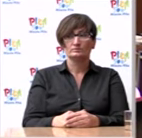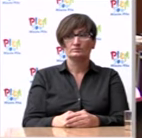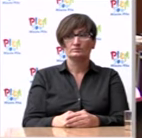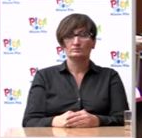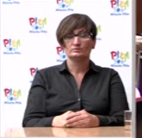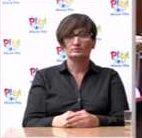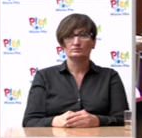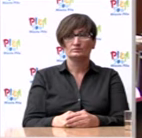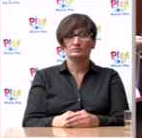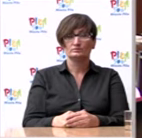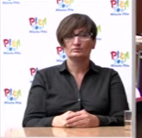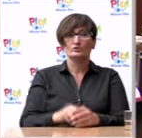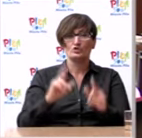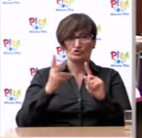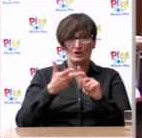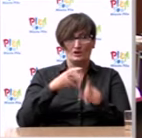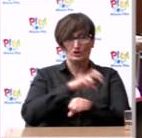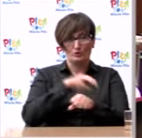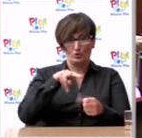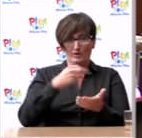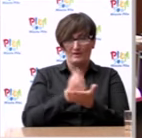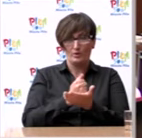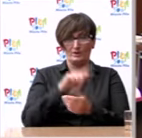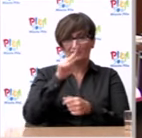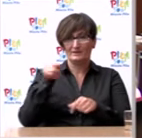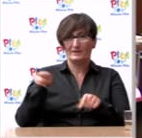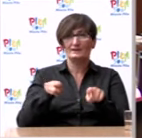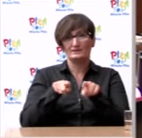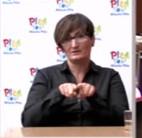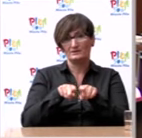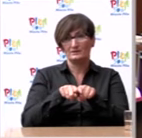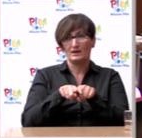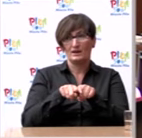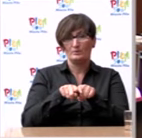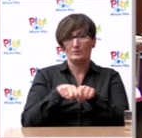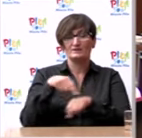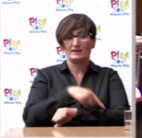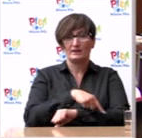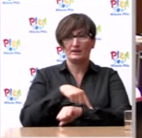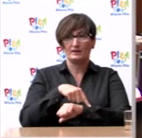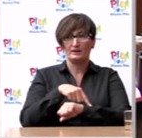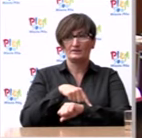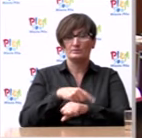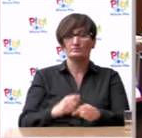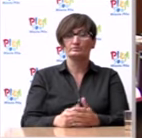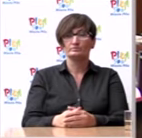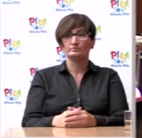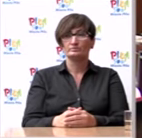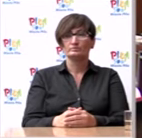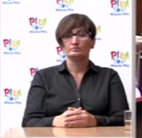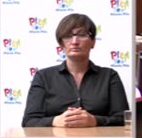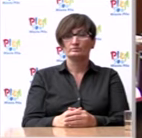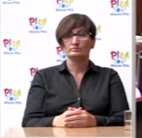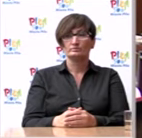Przedstawiam trzeci projekt uchwały z tej samej po prostu zakresu, z tego samego zakresu. To